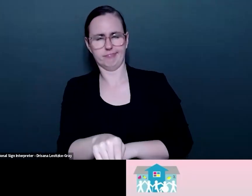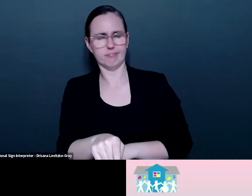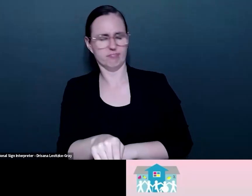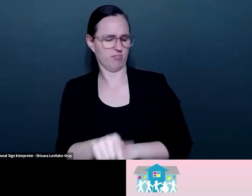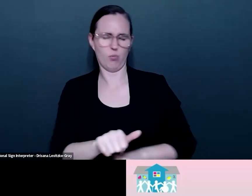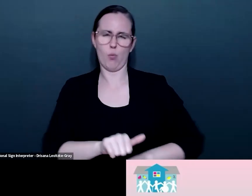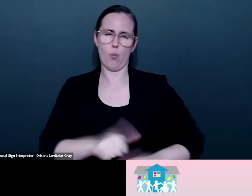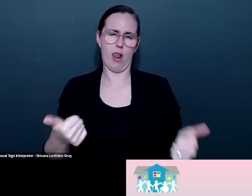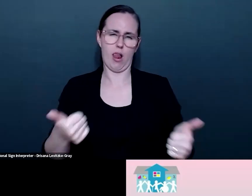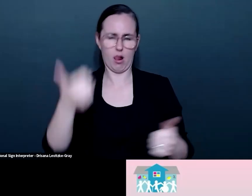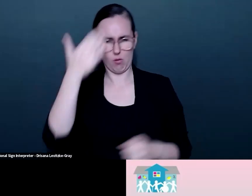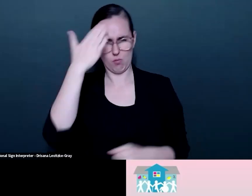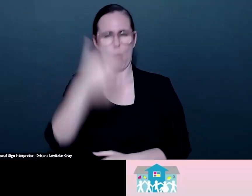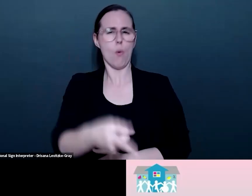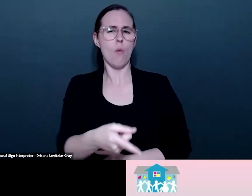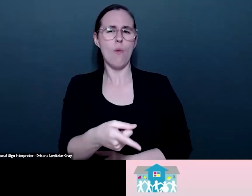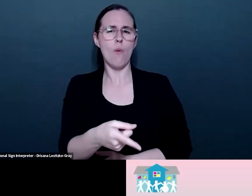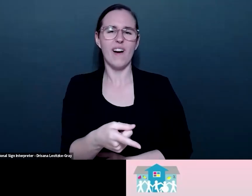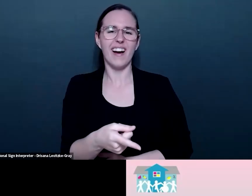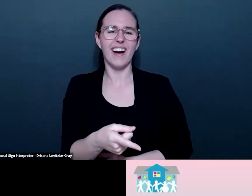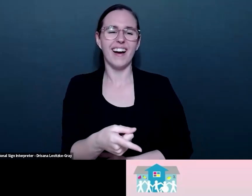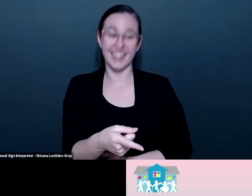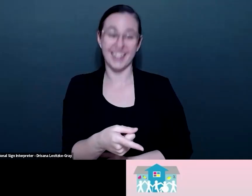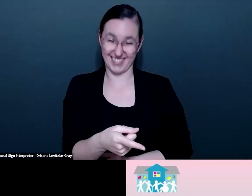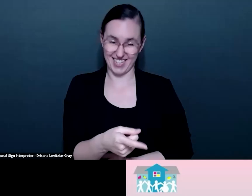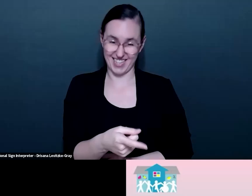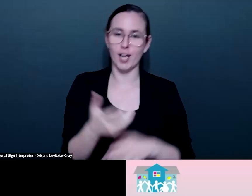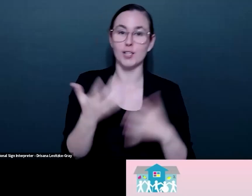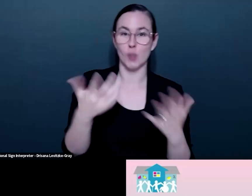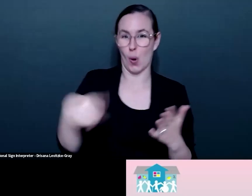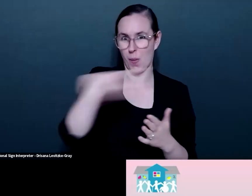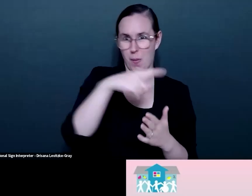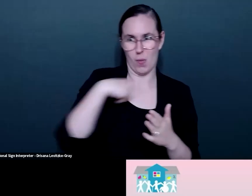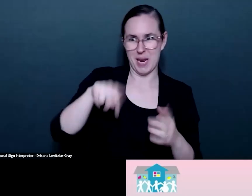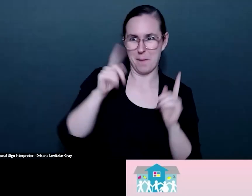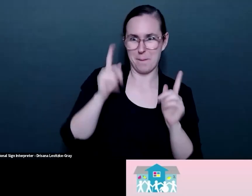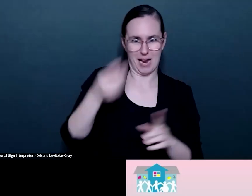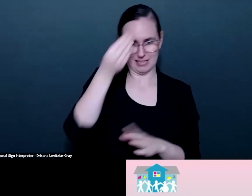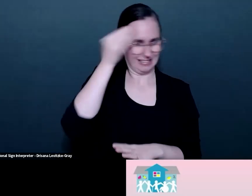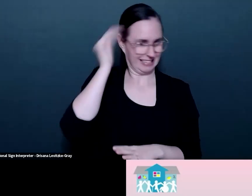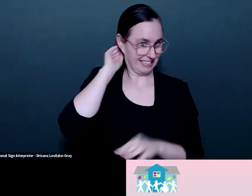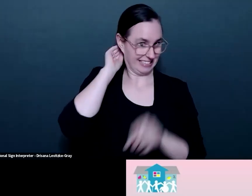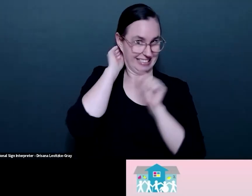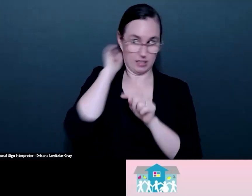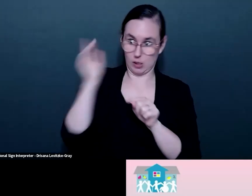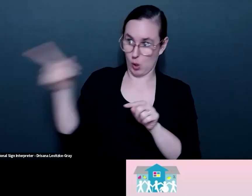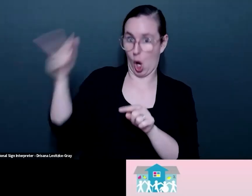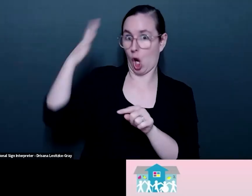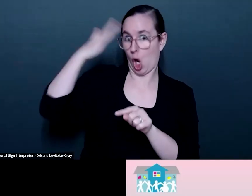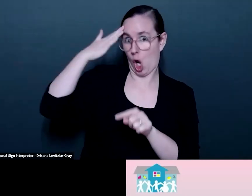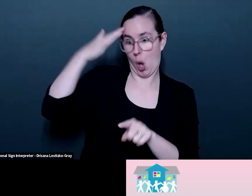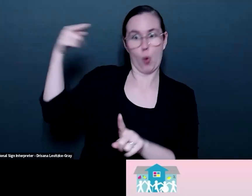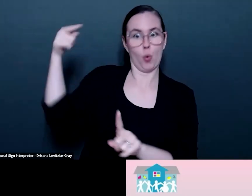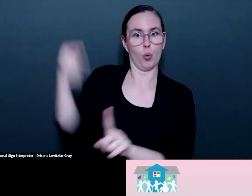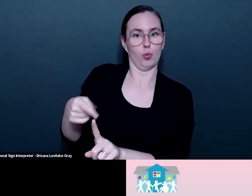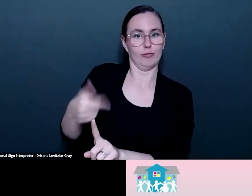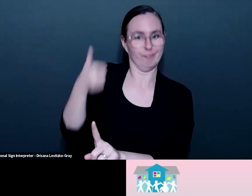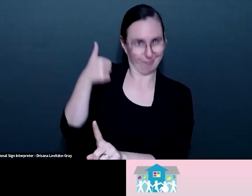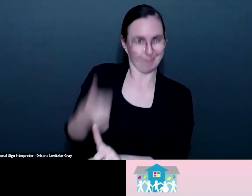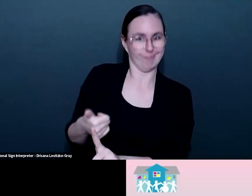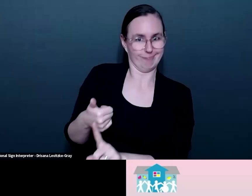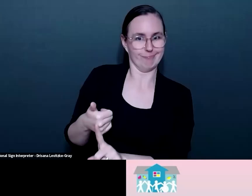quand c'est pris en considération, par exemple, dans le contexte où un